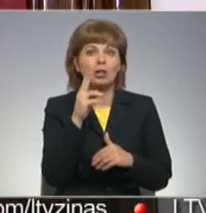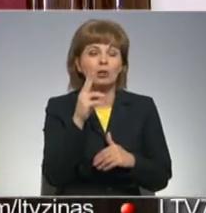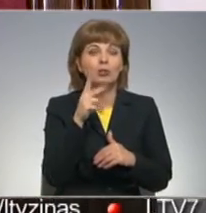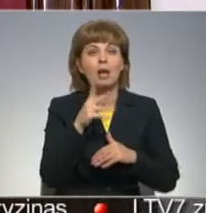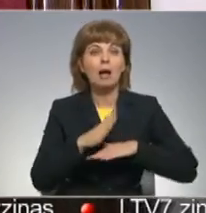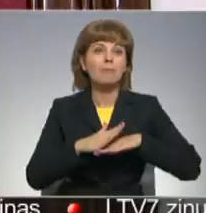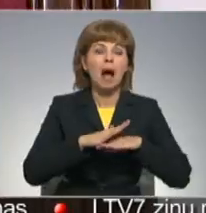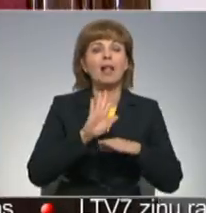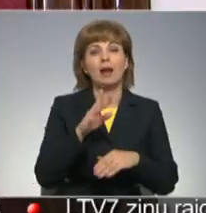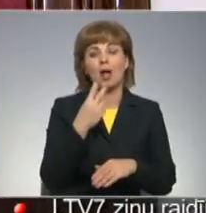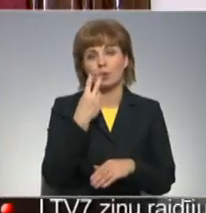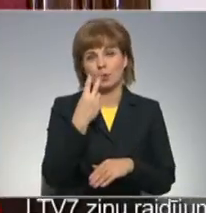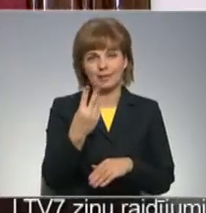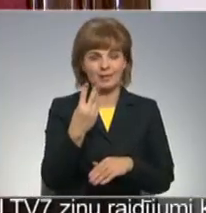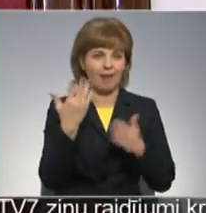ballē izskaties.